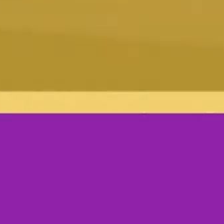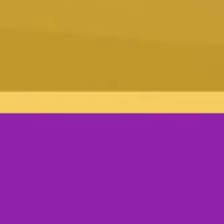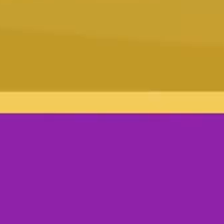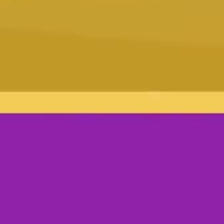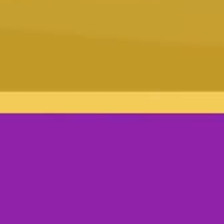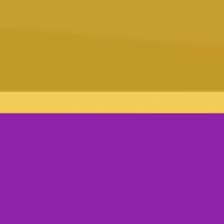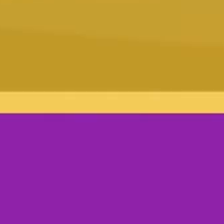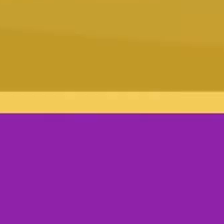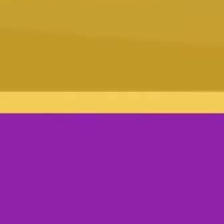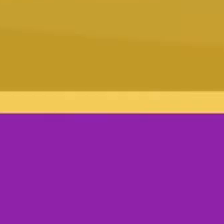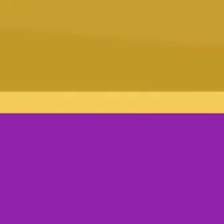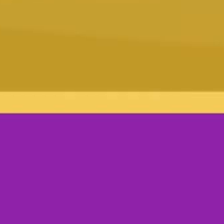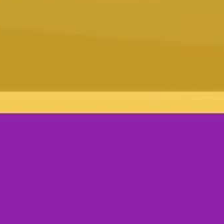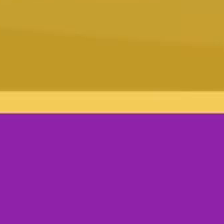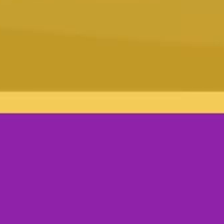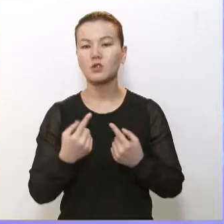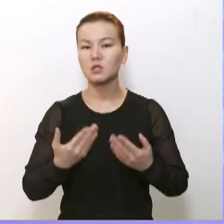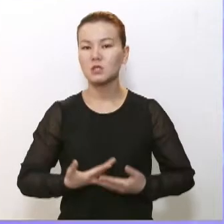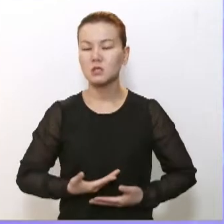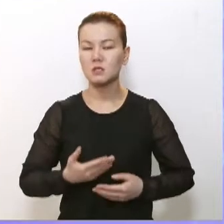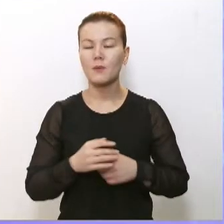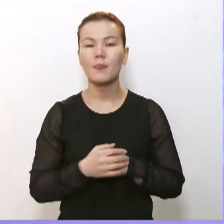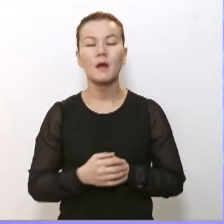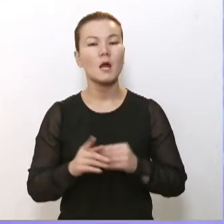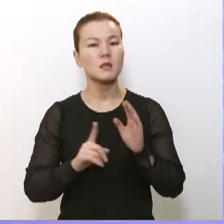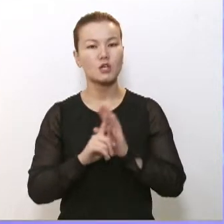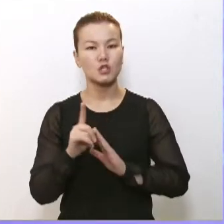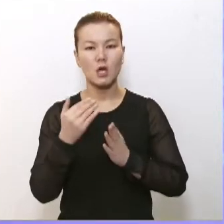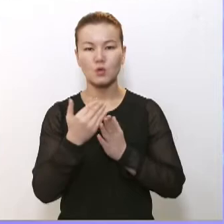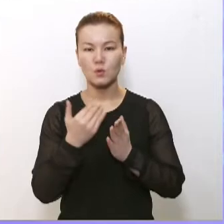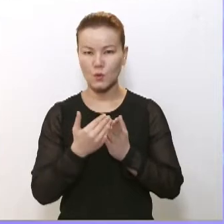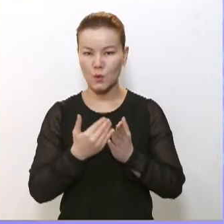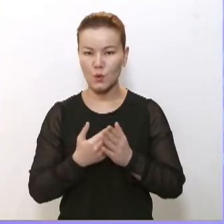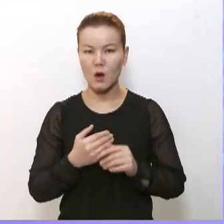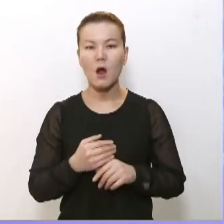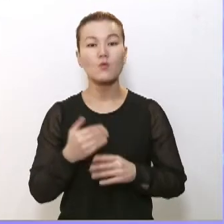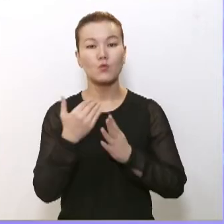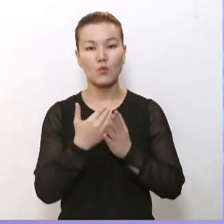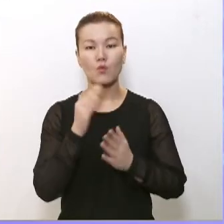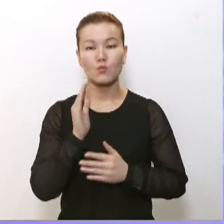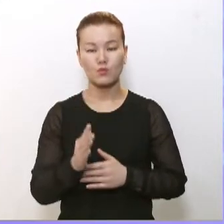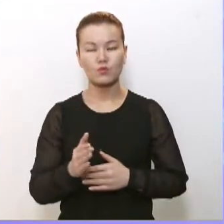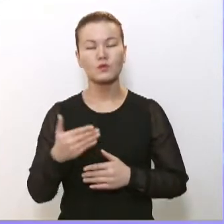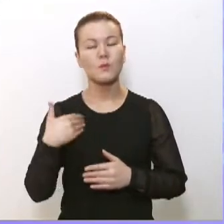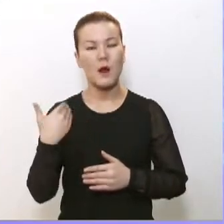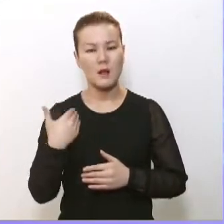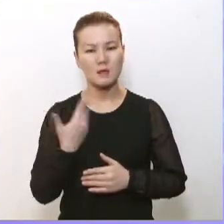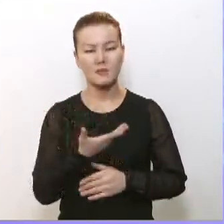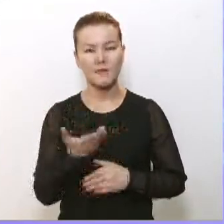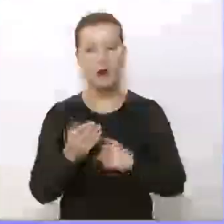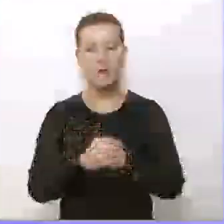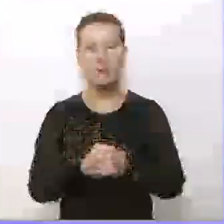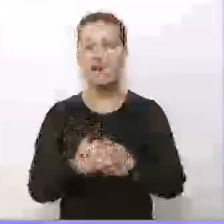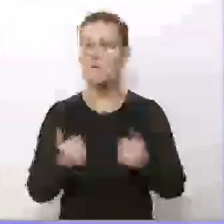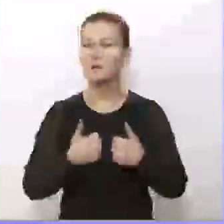делим урок начинается урок он пойдет сегодня в прок